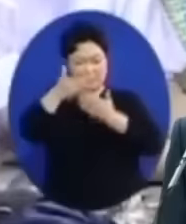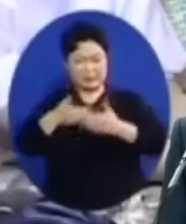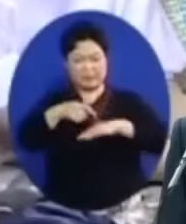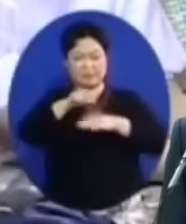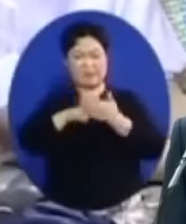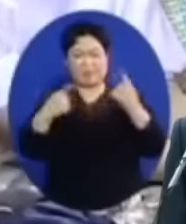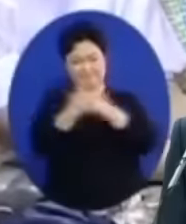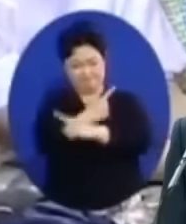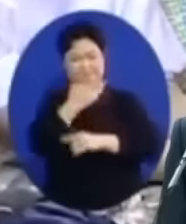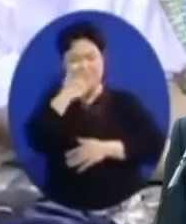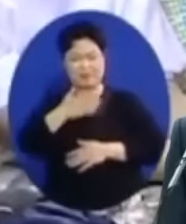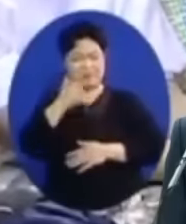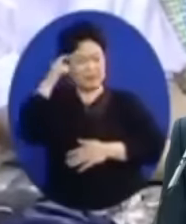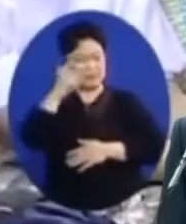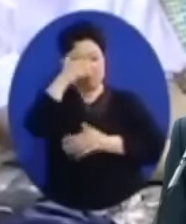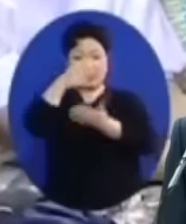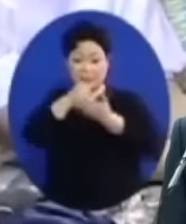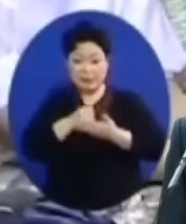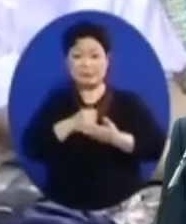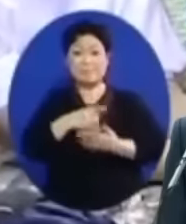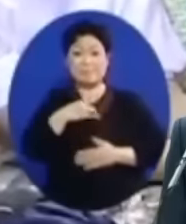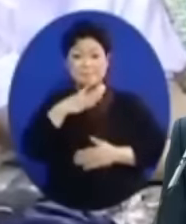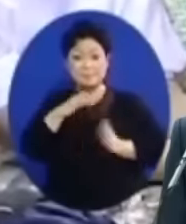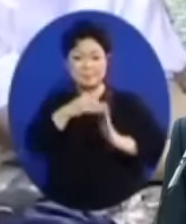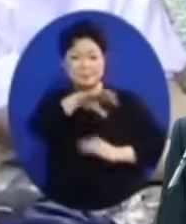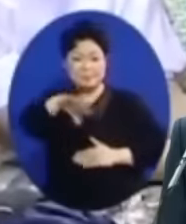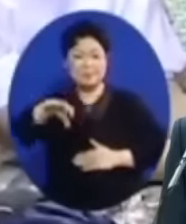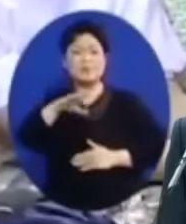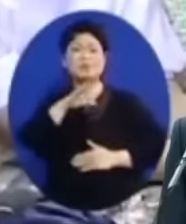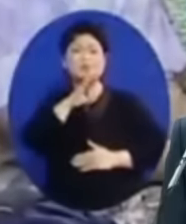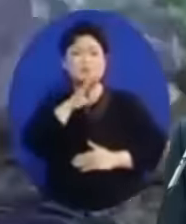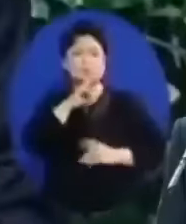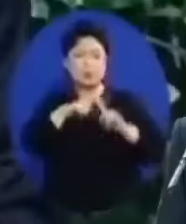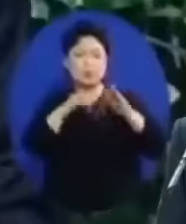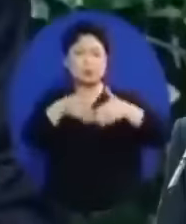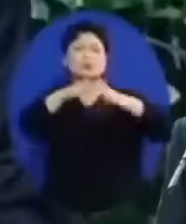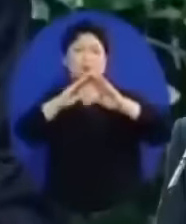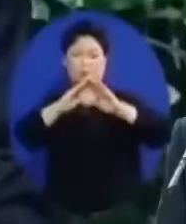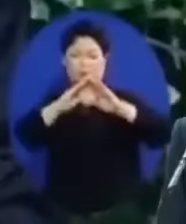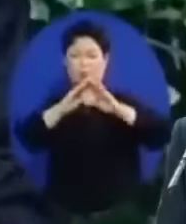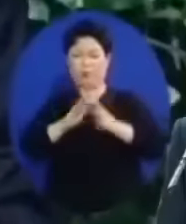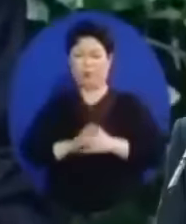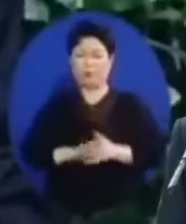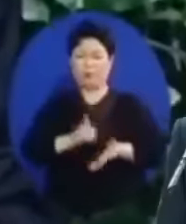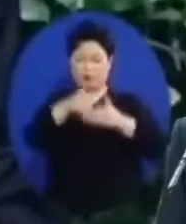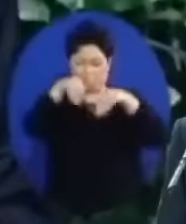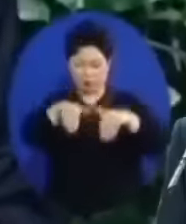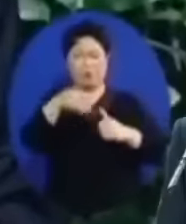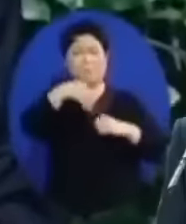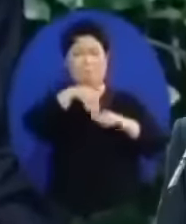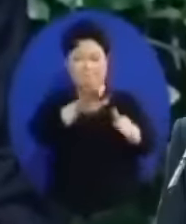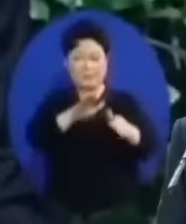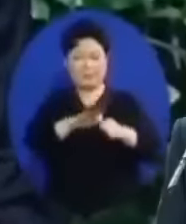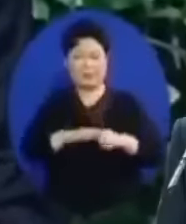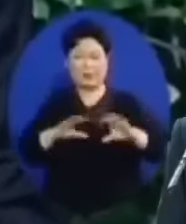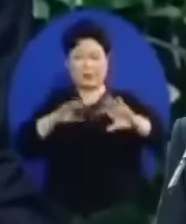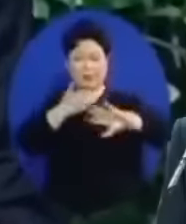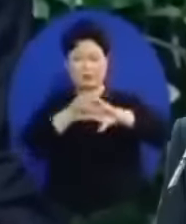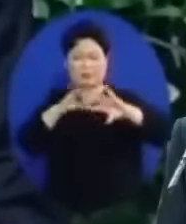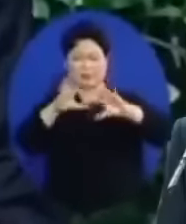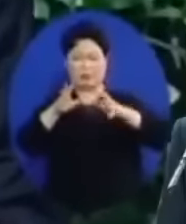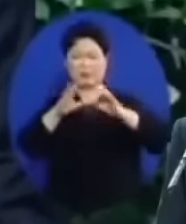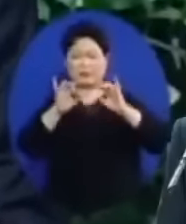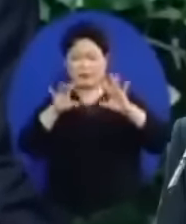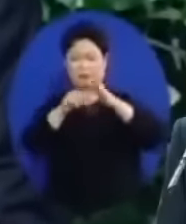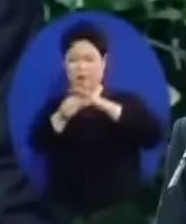변화되는 것입니다. 성령을 받아야 이웃의 동리에 교회를 세우기도 하고 주의 종을 보내기도 하고 해외 선교사를